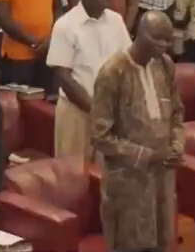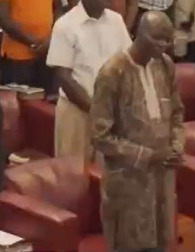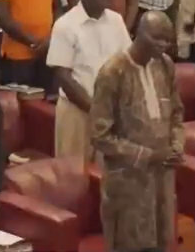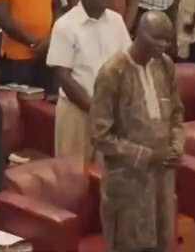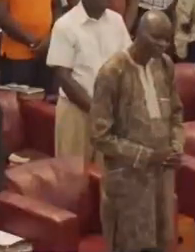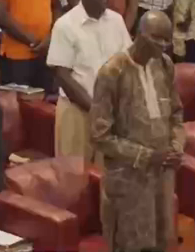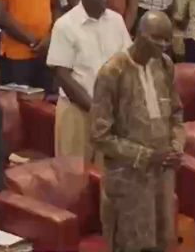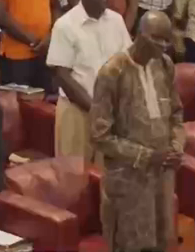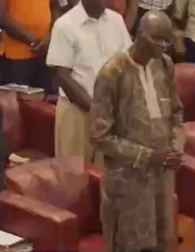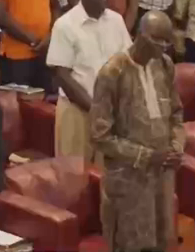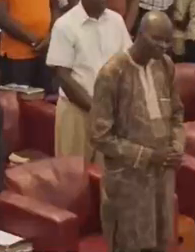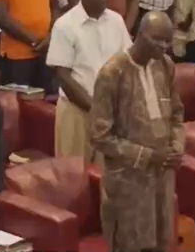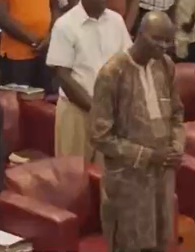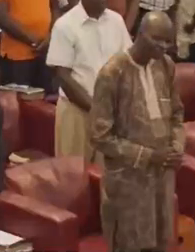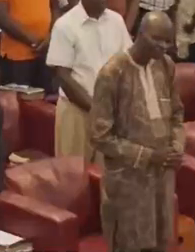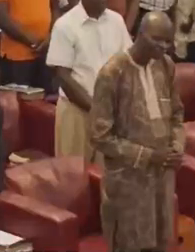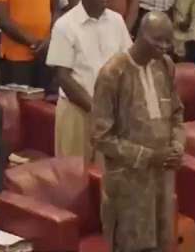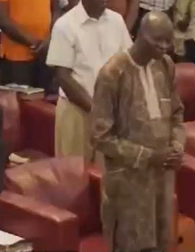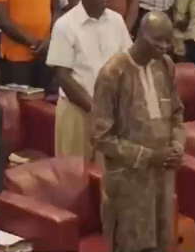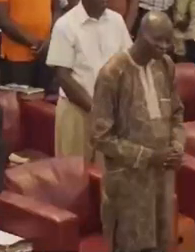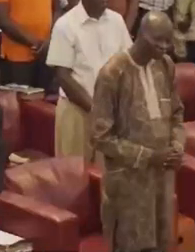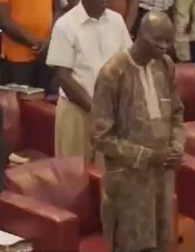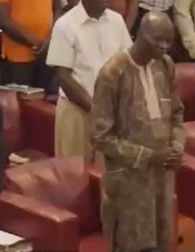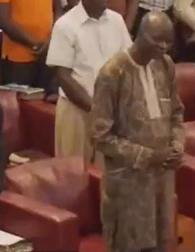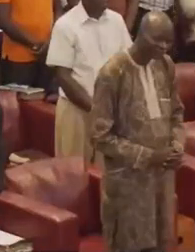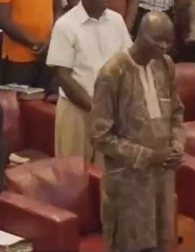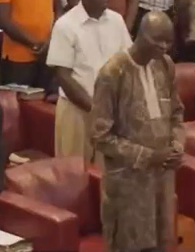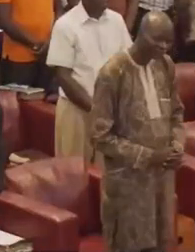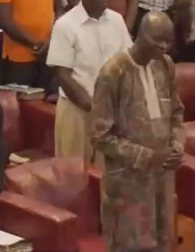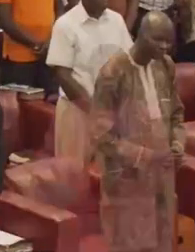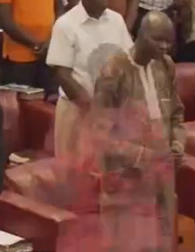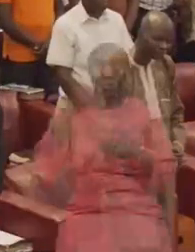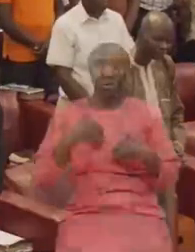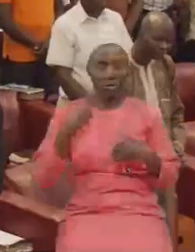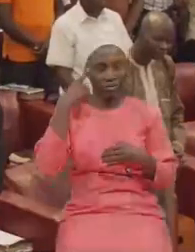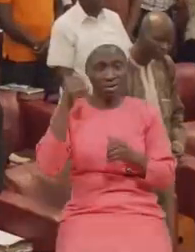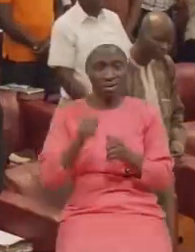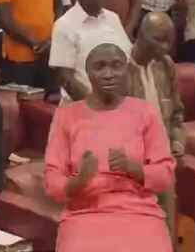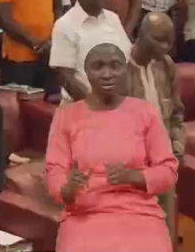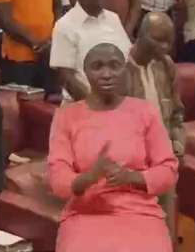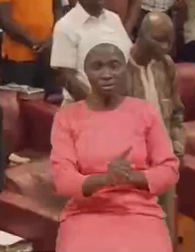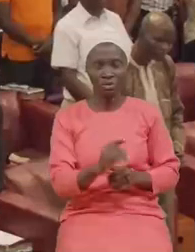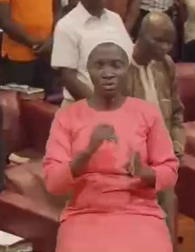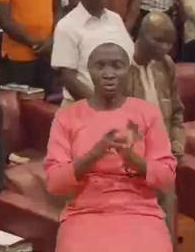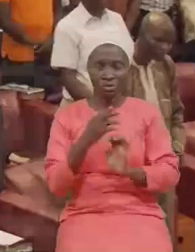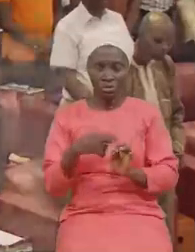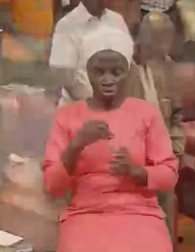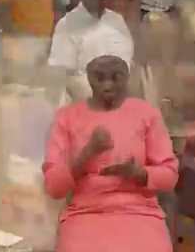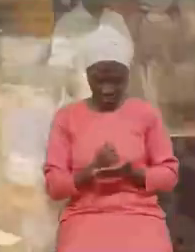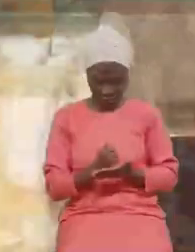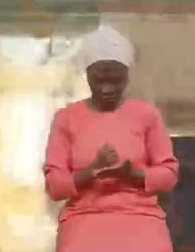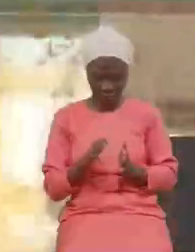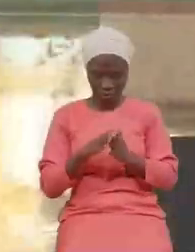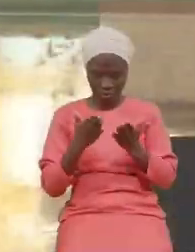à être préparé pour le devoir que tu as pour chacun de nous au nom de Jésus-Christ